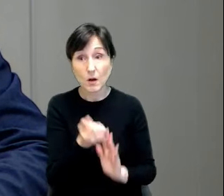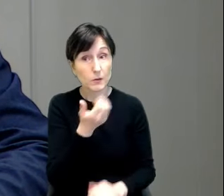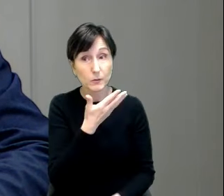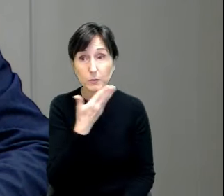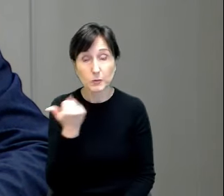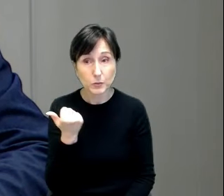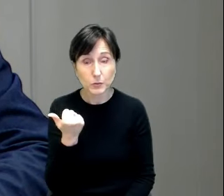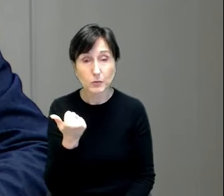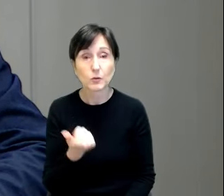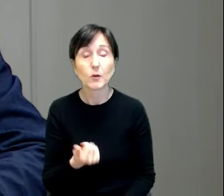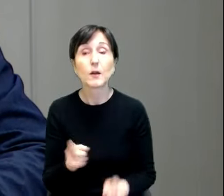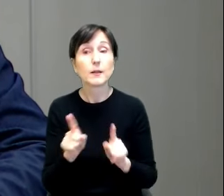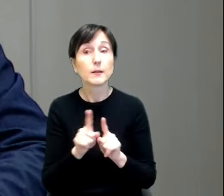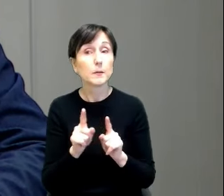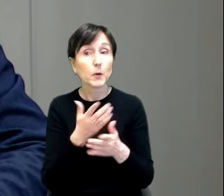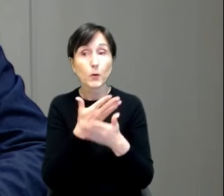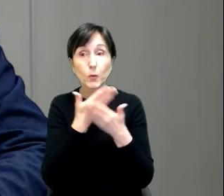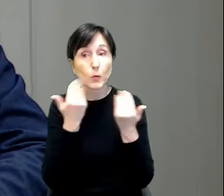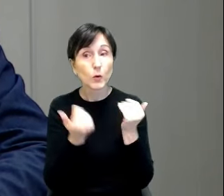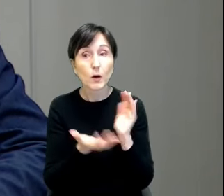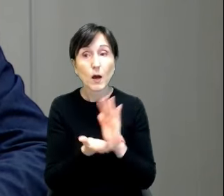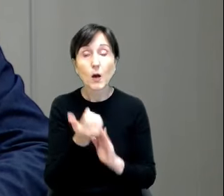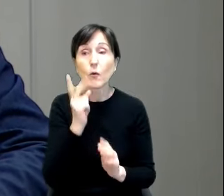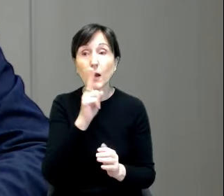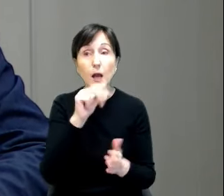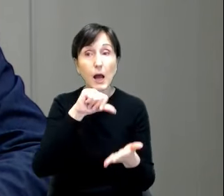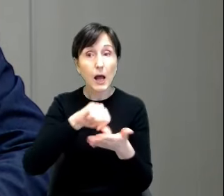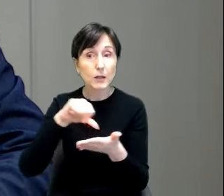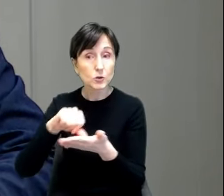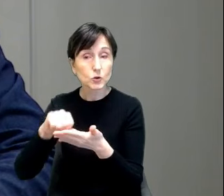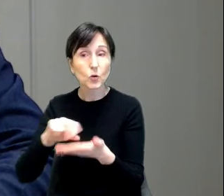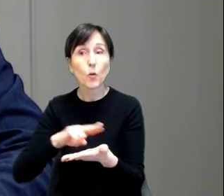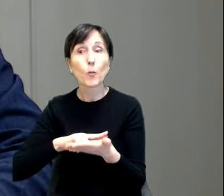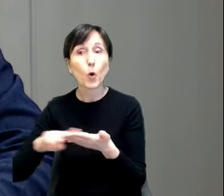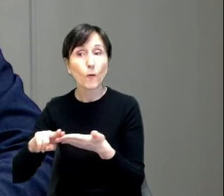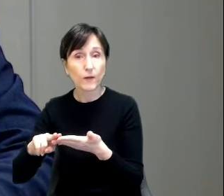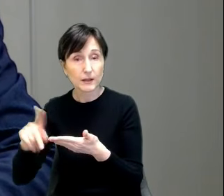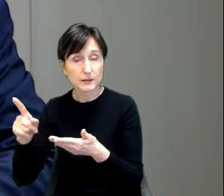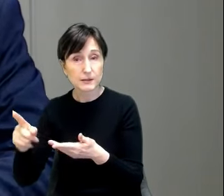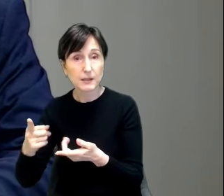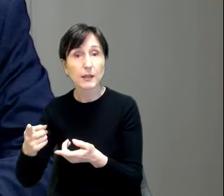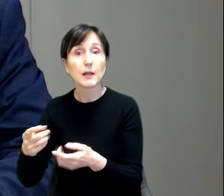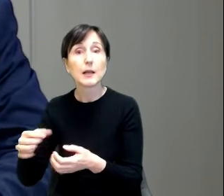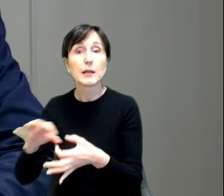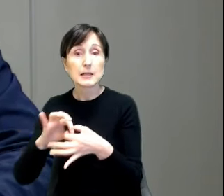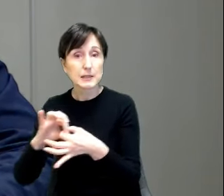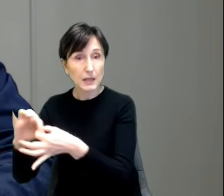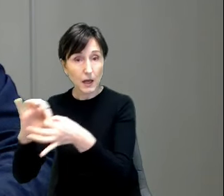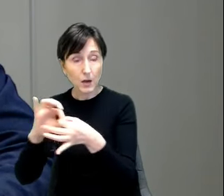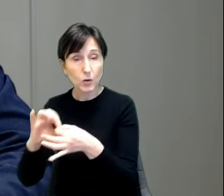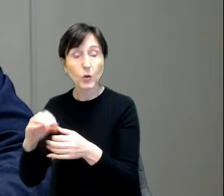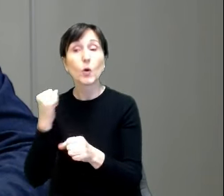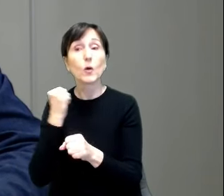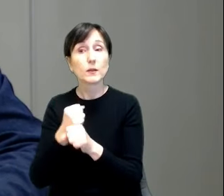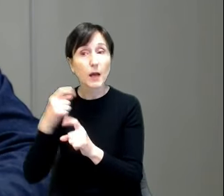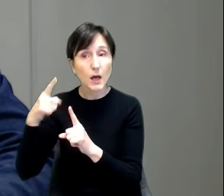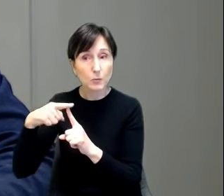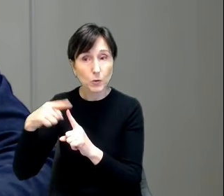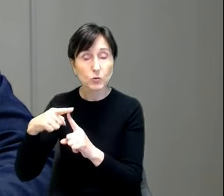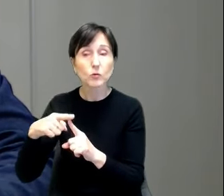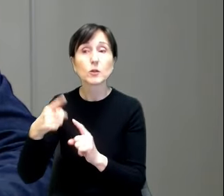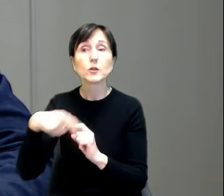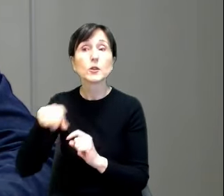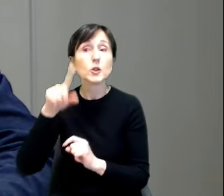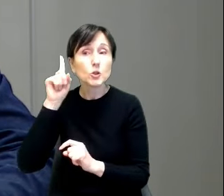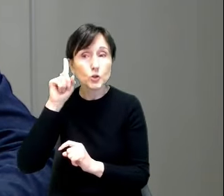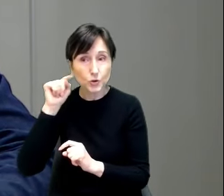nei atstovaujančios e darbuotojus profesinė sąjunga ir darbo taryba nors žinojo ir kanalus buvo priminta